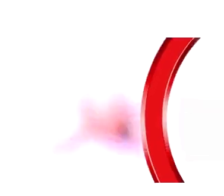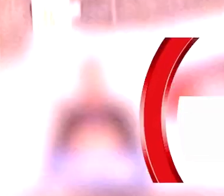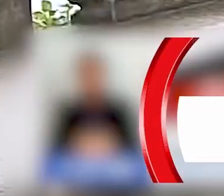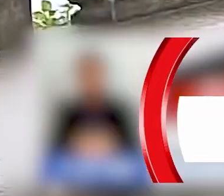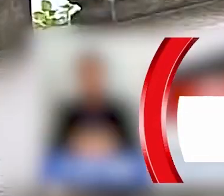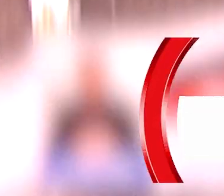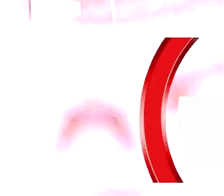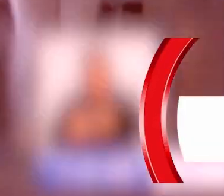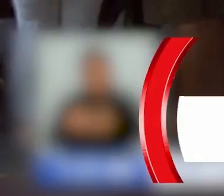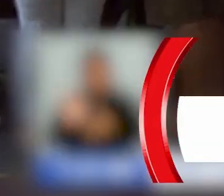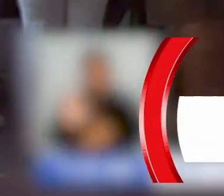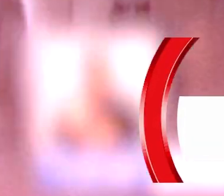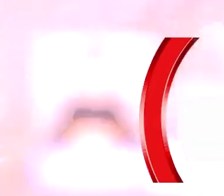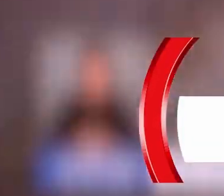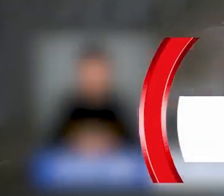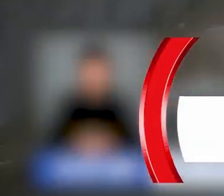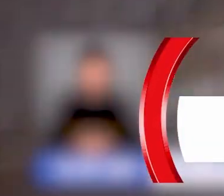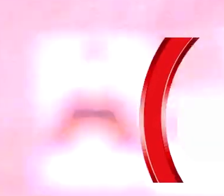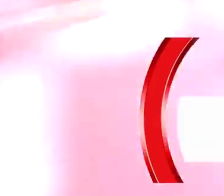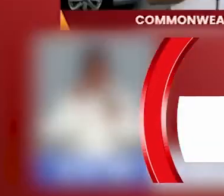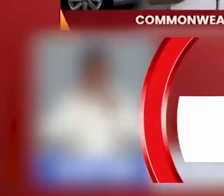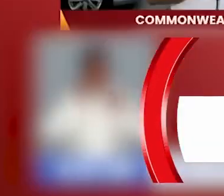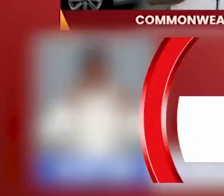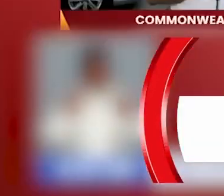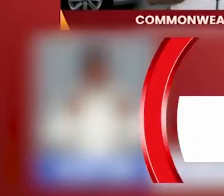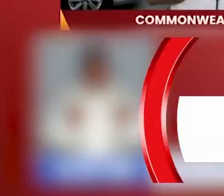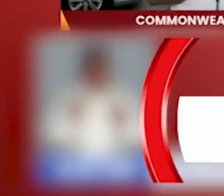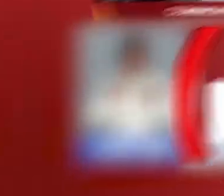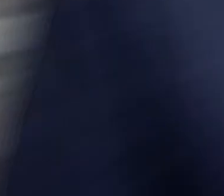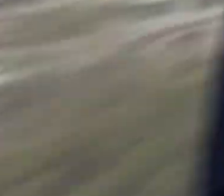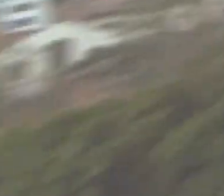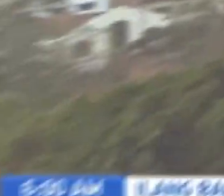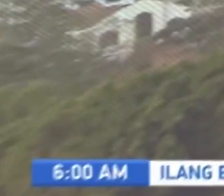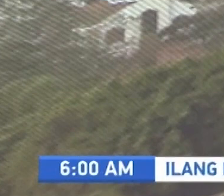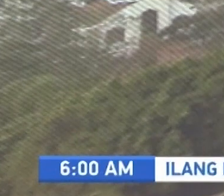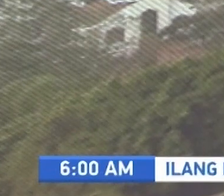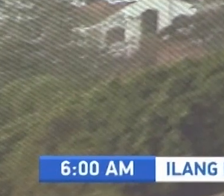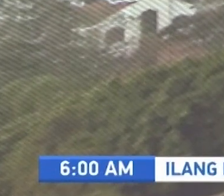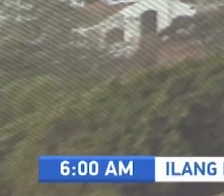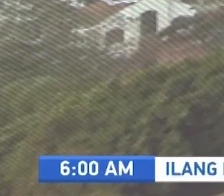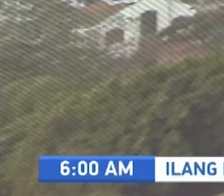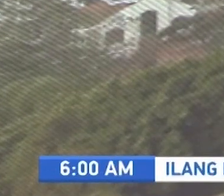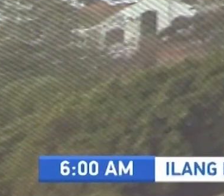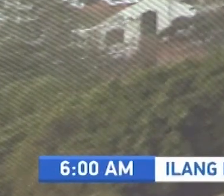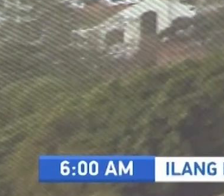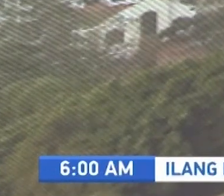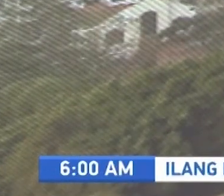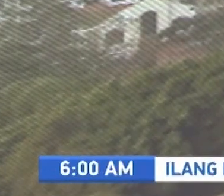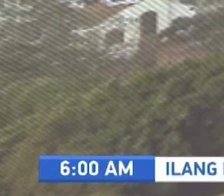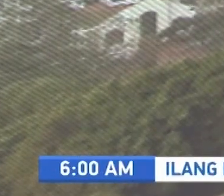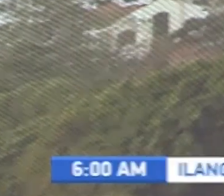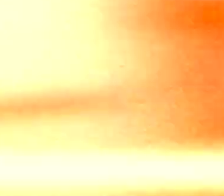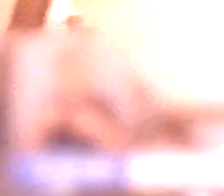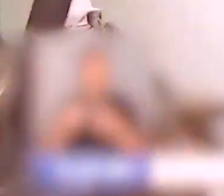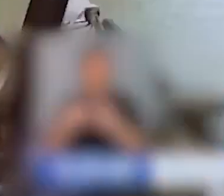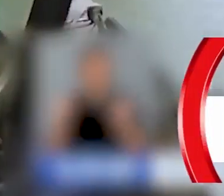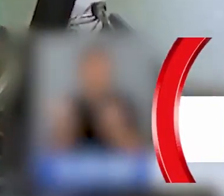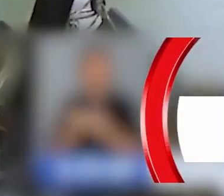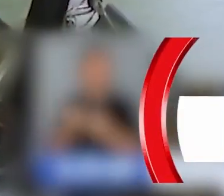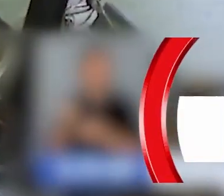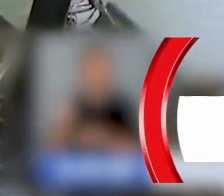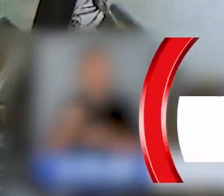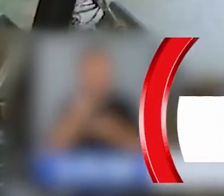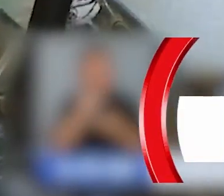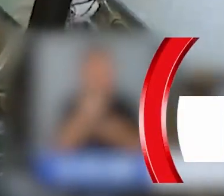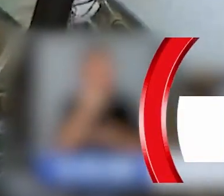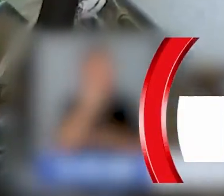Tuwing umaga, makakaasang lagi tayong una. May mga pamilyang nananatili pa rin sa mga evacuation center. Challenge, no?